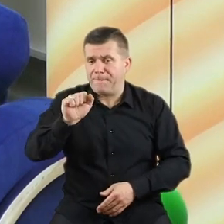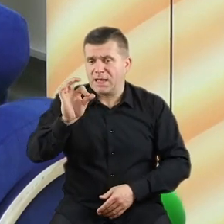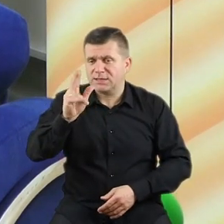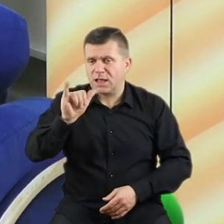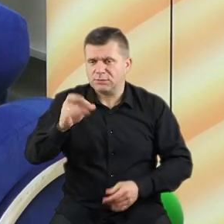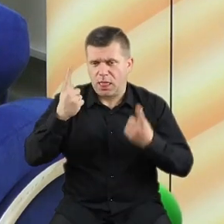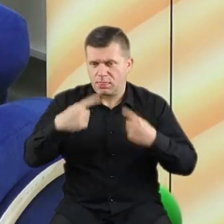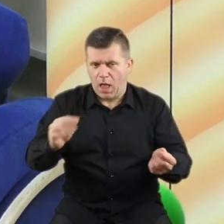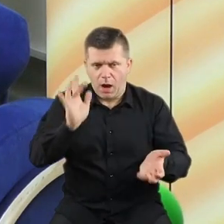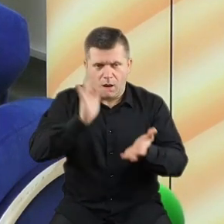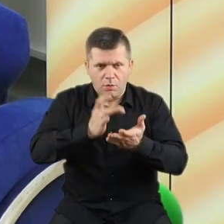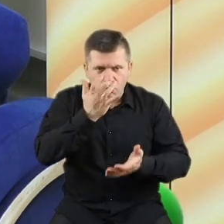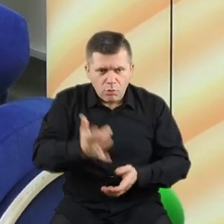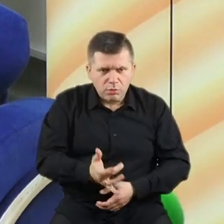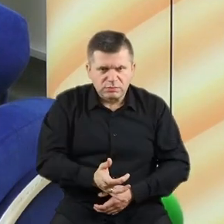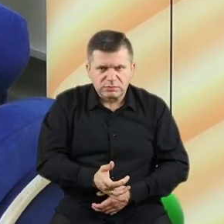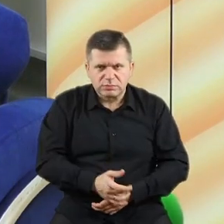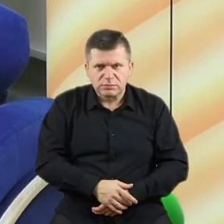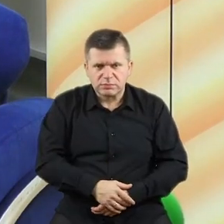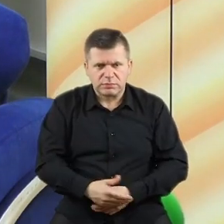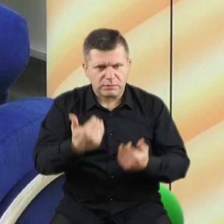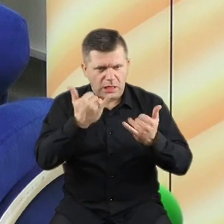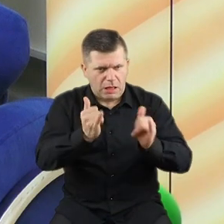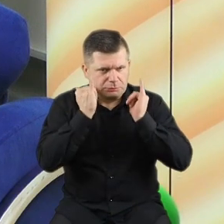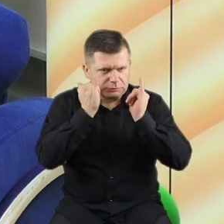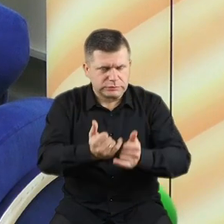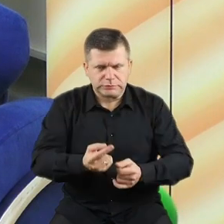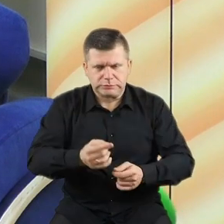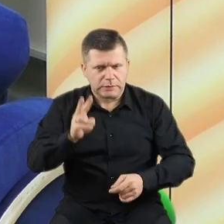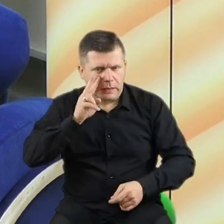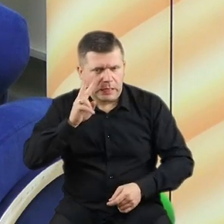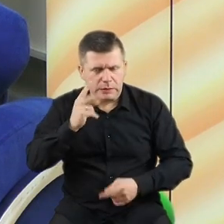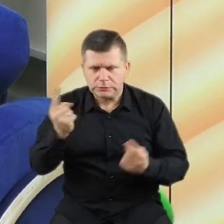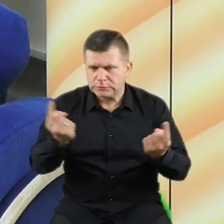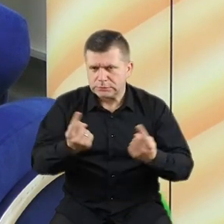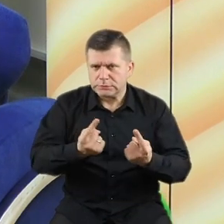nagle w Związku Radzieckim i to traktowane w sposób ekskluzywny i luksusowy,